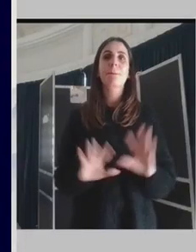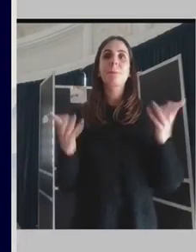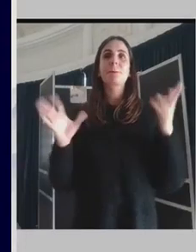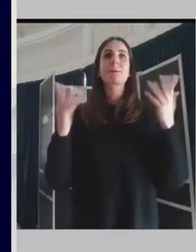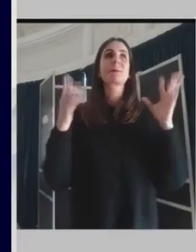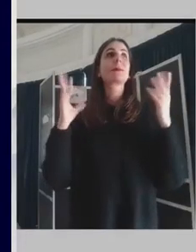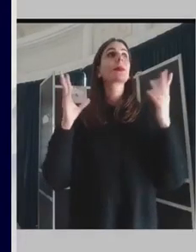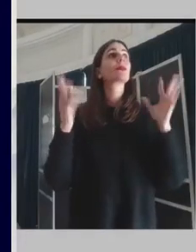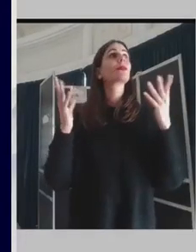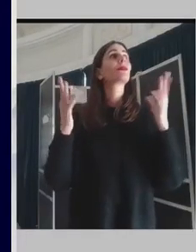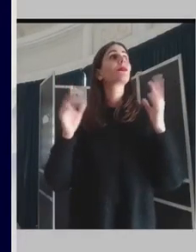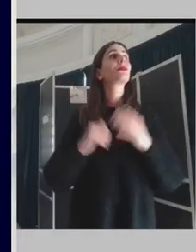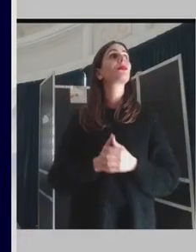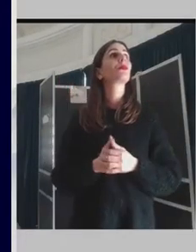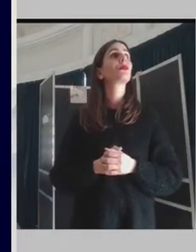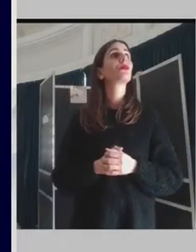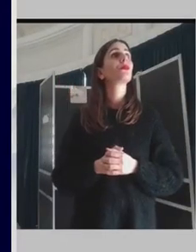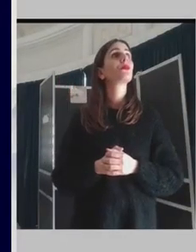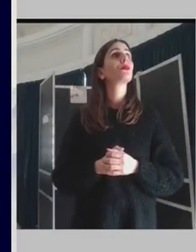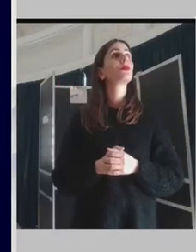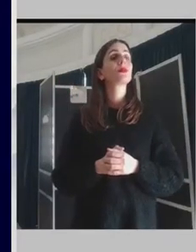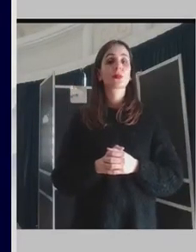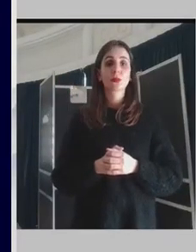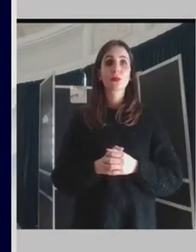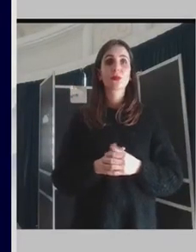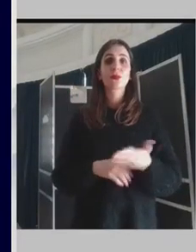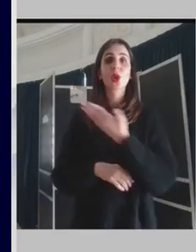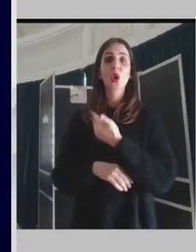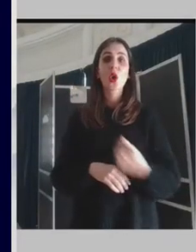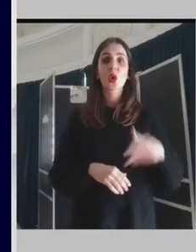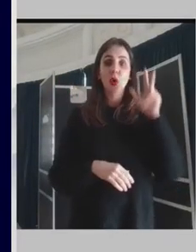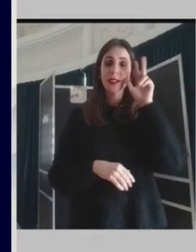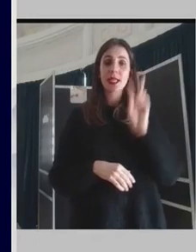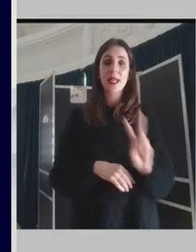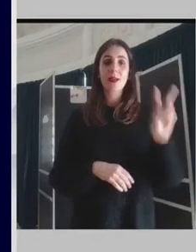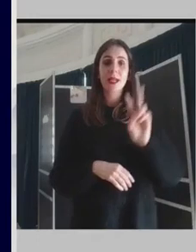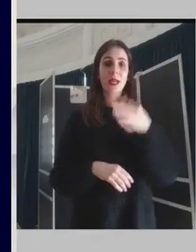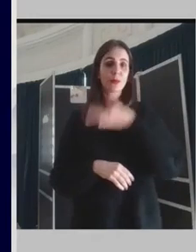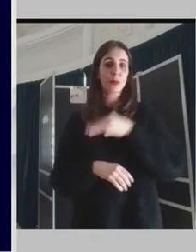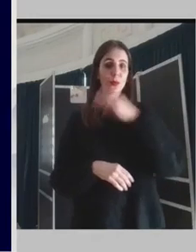Grazie consigliere Cerisola. Prego consigliera Vaccari.